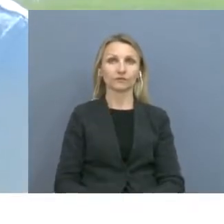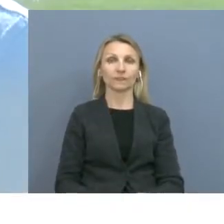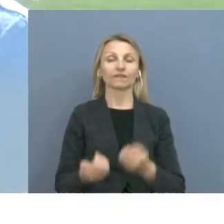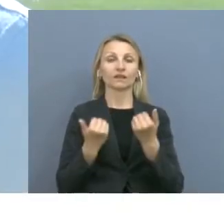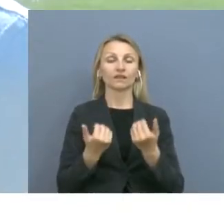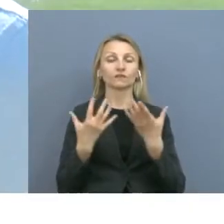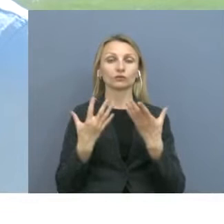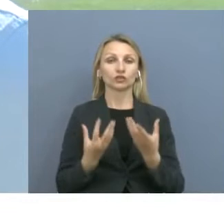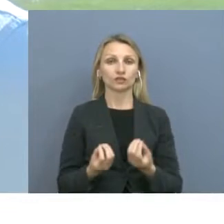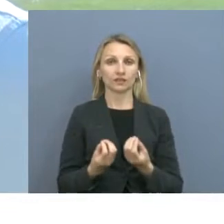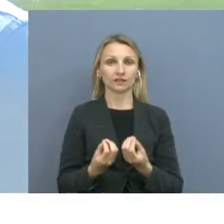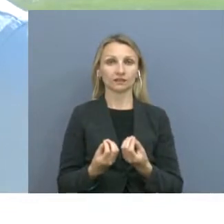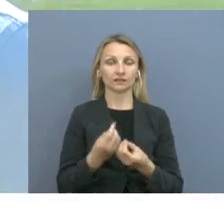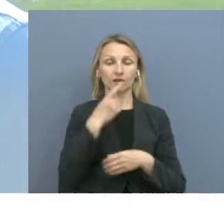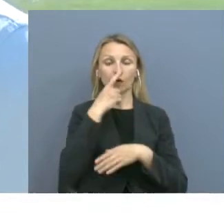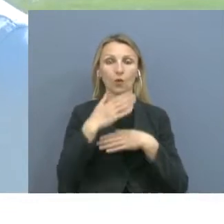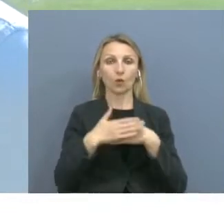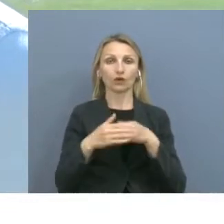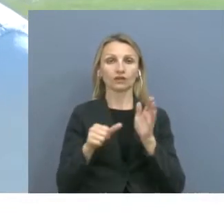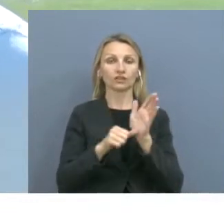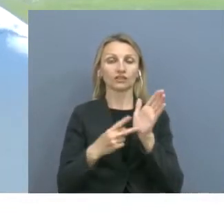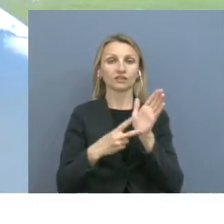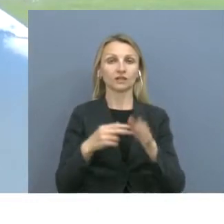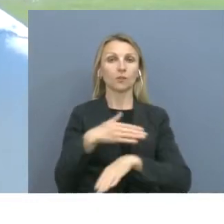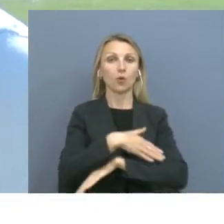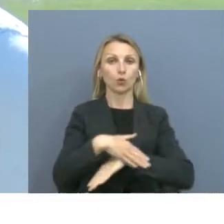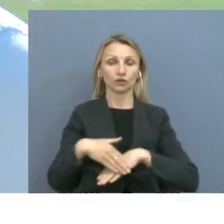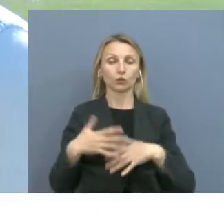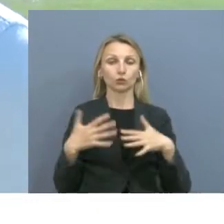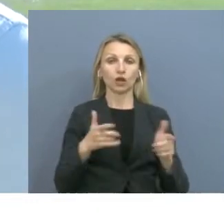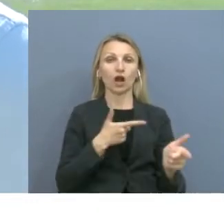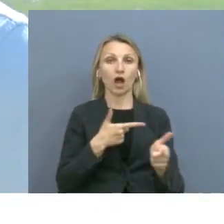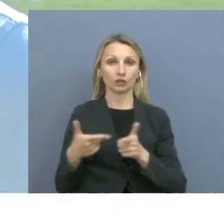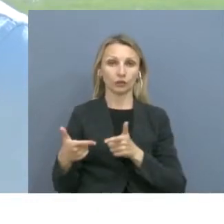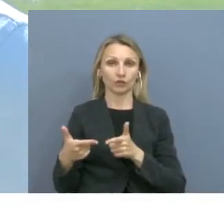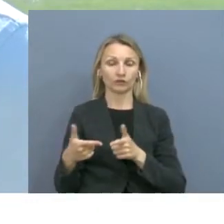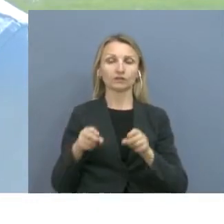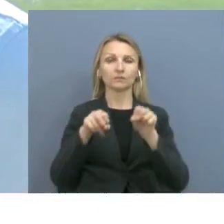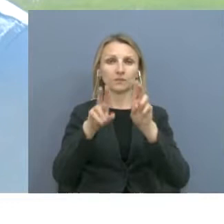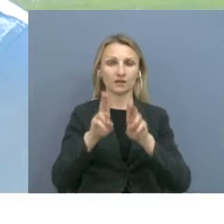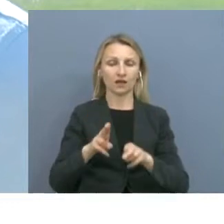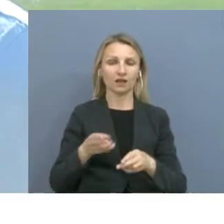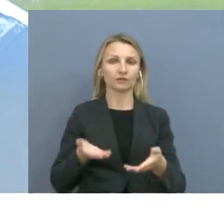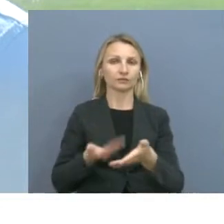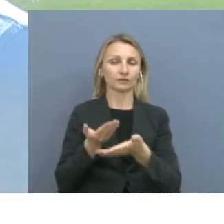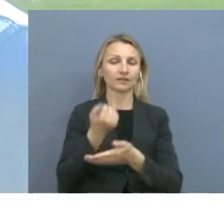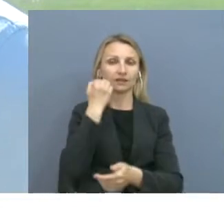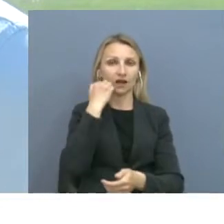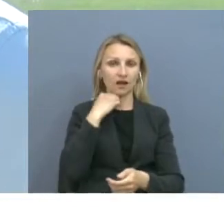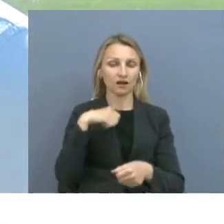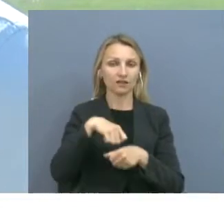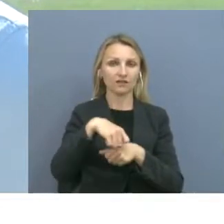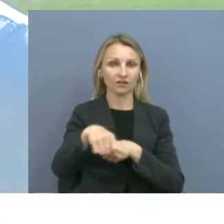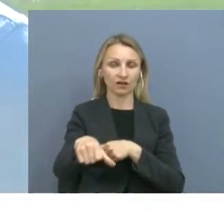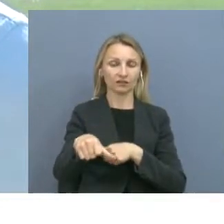день порядка уже 6-7 улиц готовы под асфальт. Отфрезерованные улицы, которые должны были, то есть,